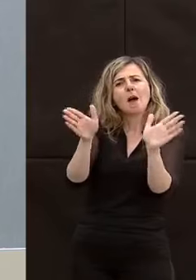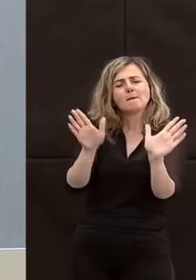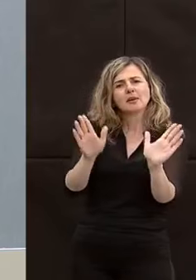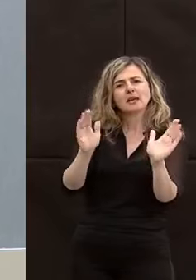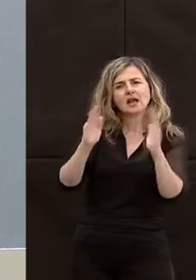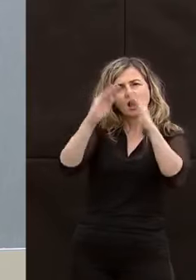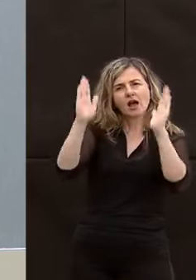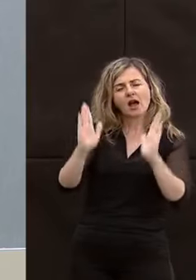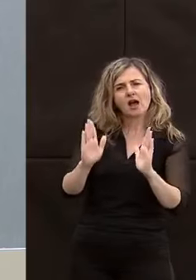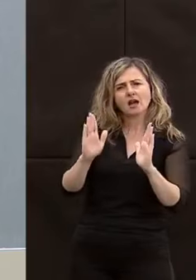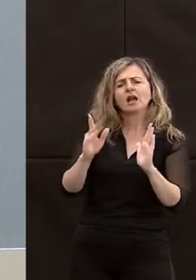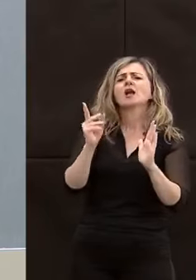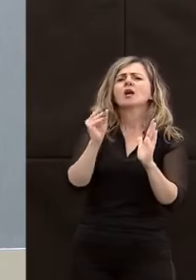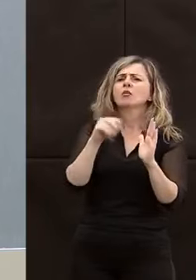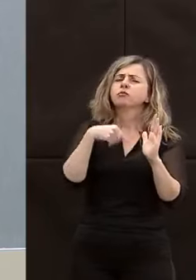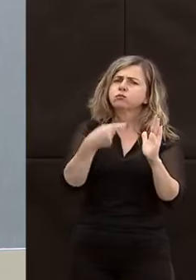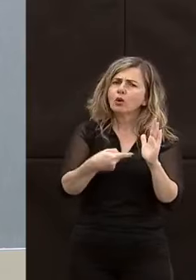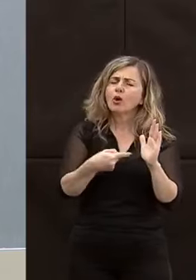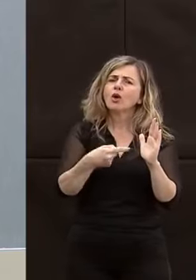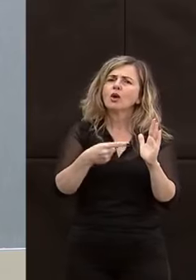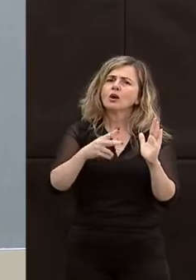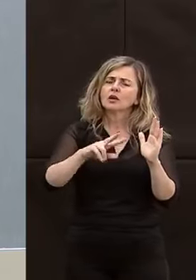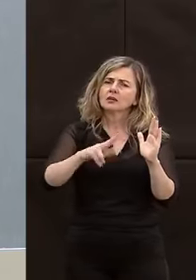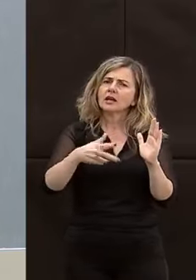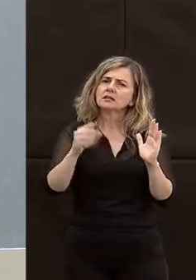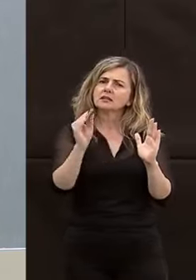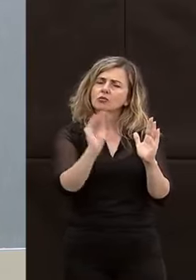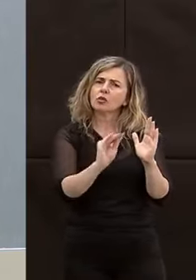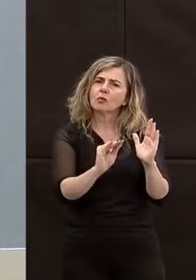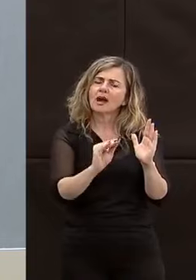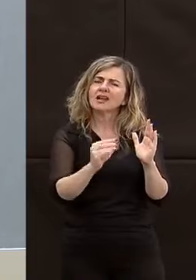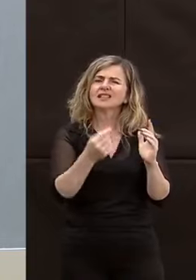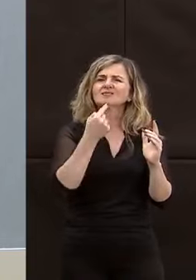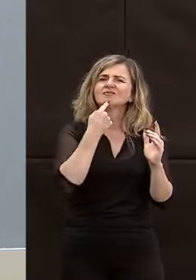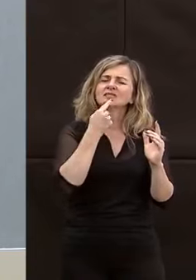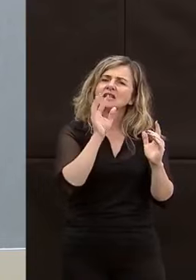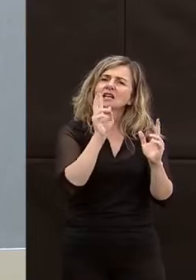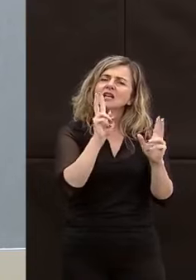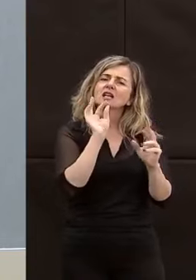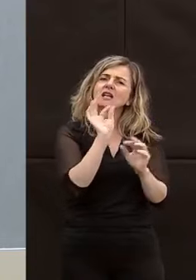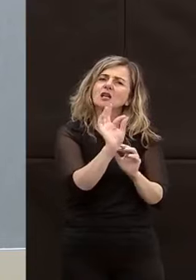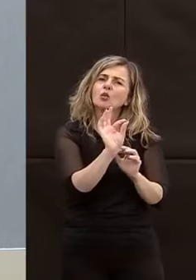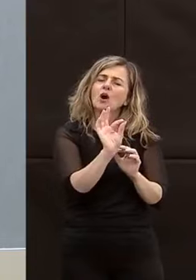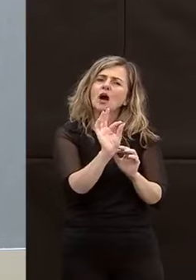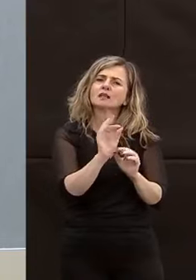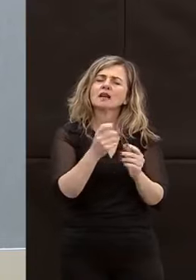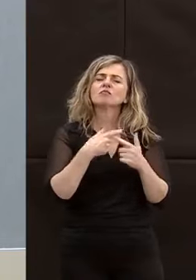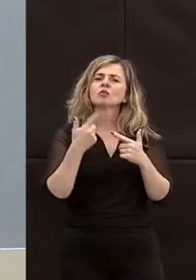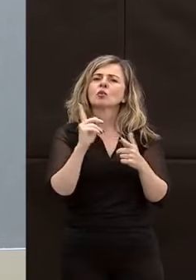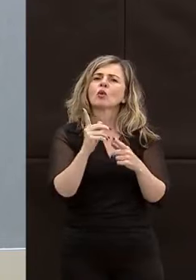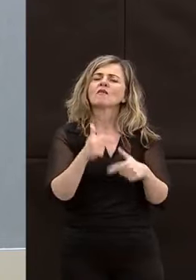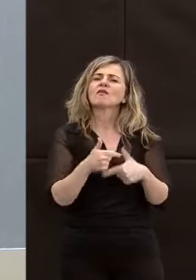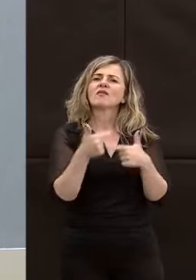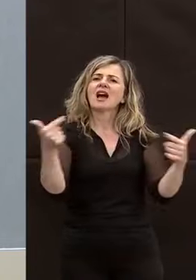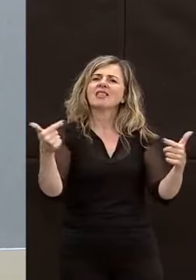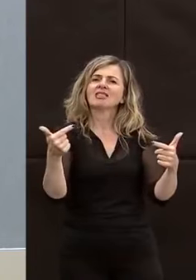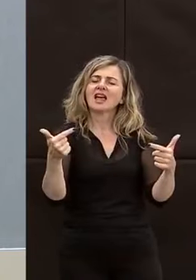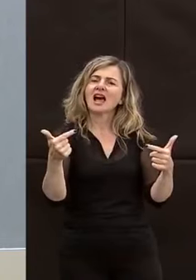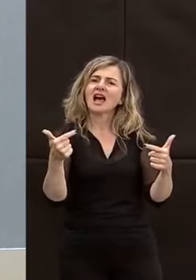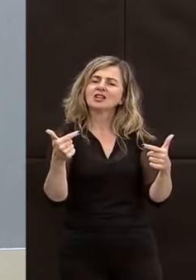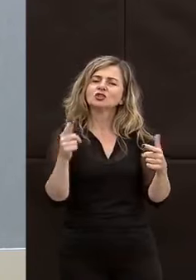corpo anche un'altra domanda chi riguarda e che vantaggi avrà